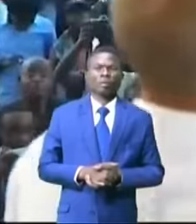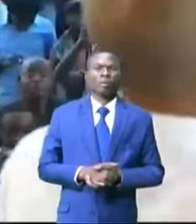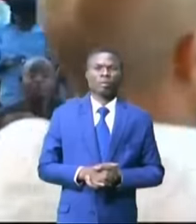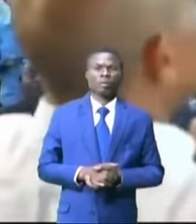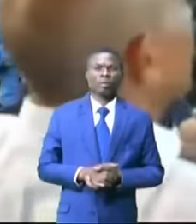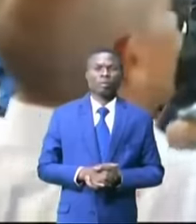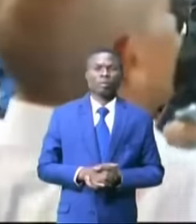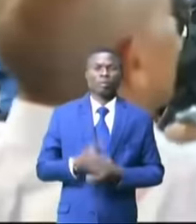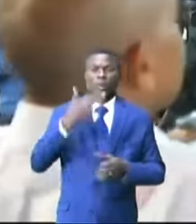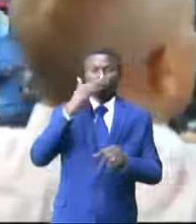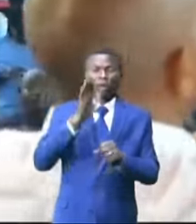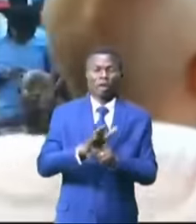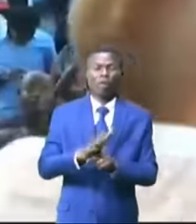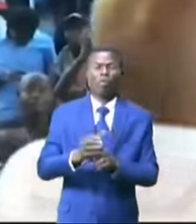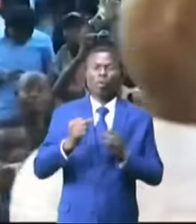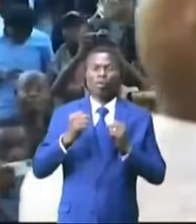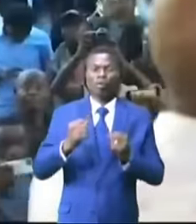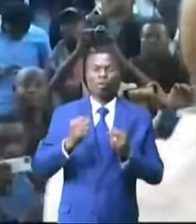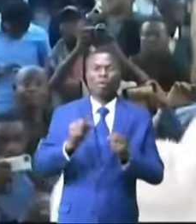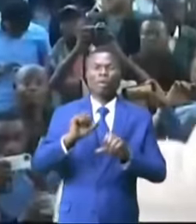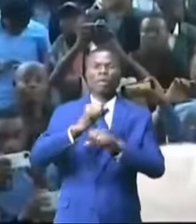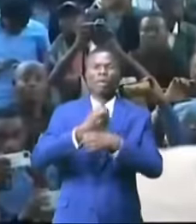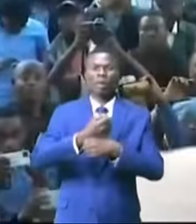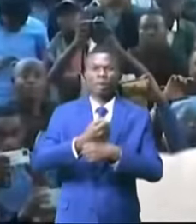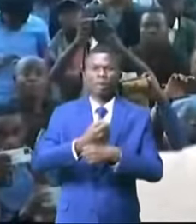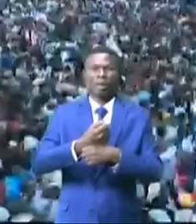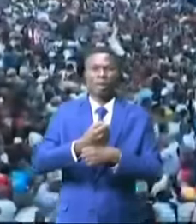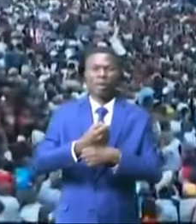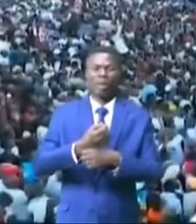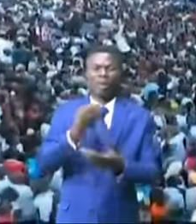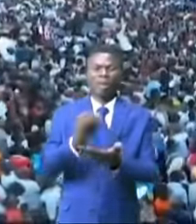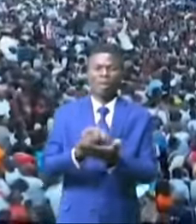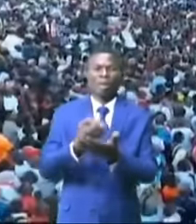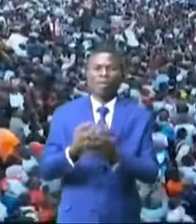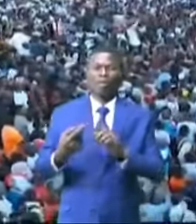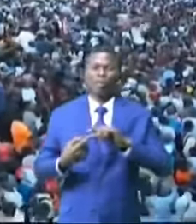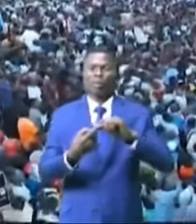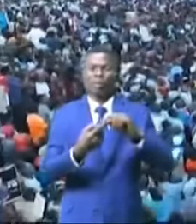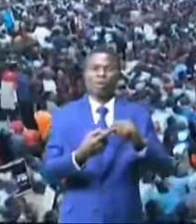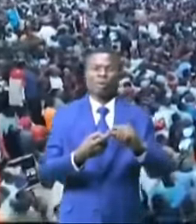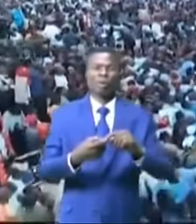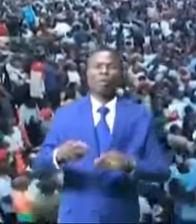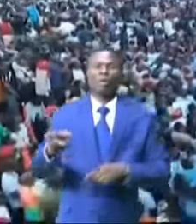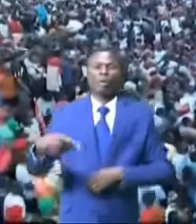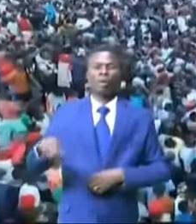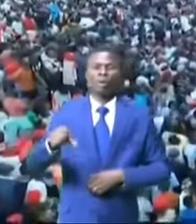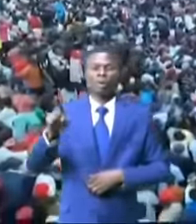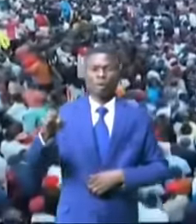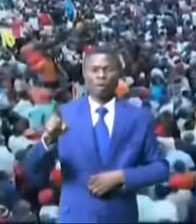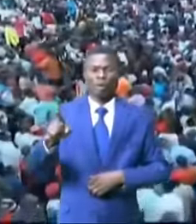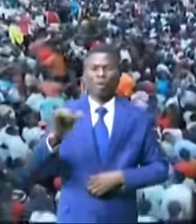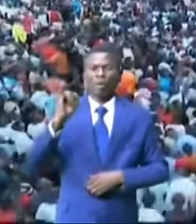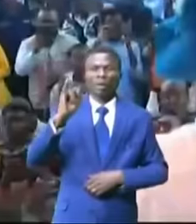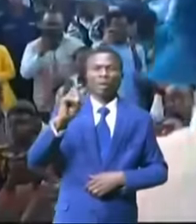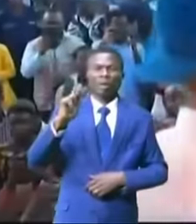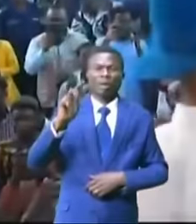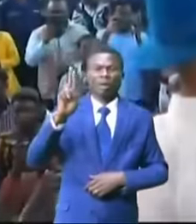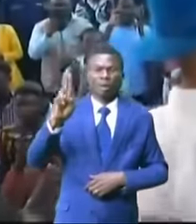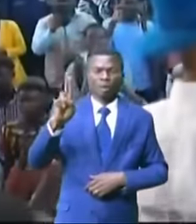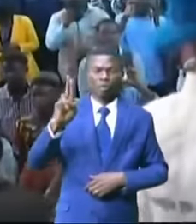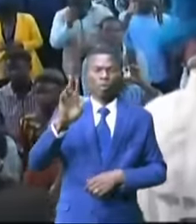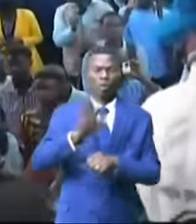Une promesse ferme, la création d'un fonds spécial pour la province du Nord Kivu et de l'Ituri meurtri.